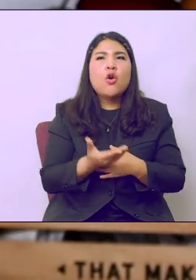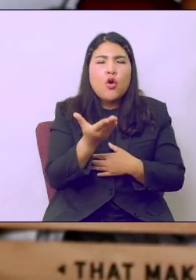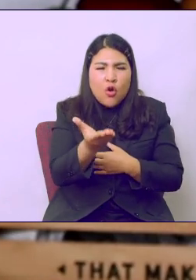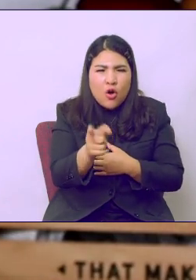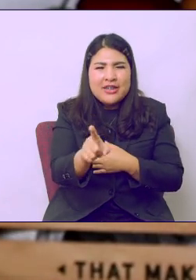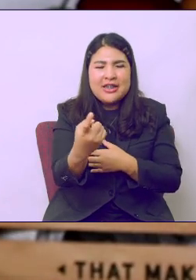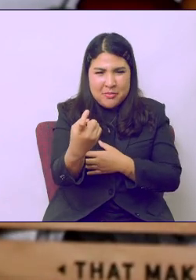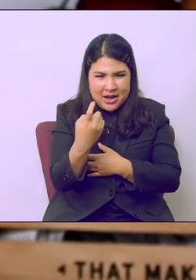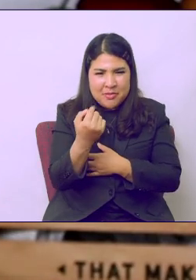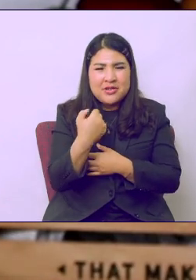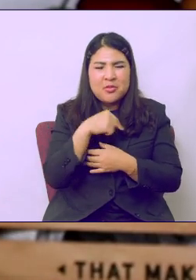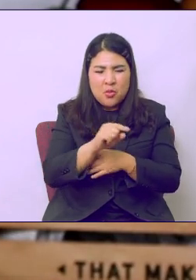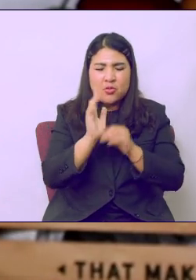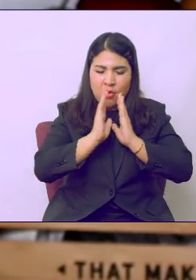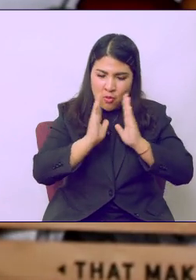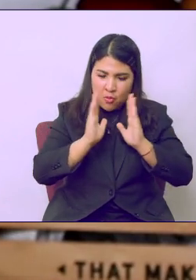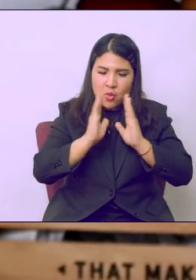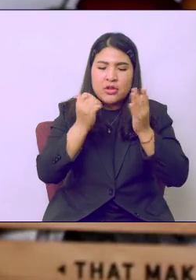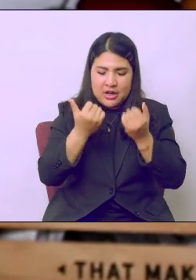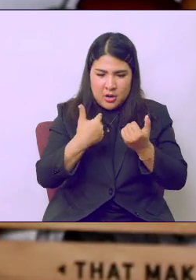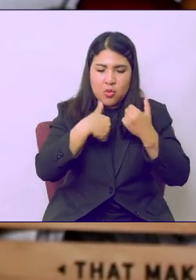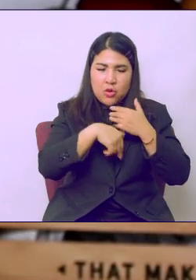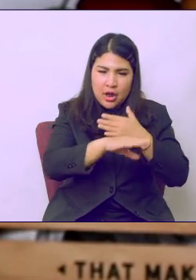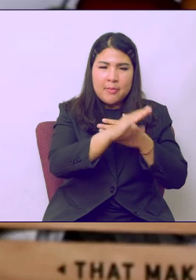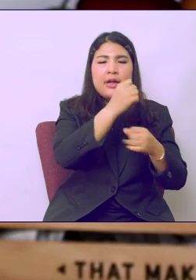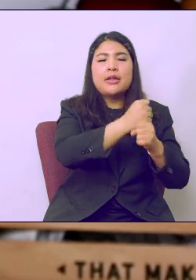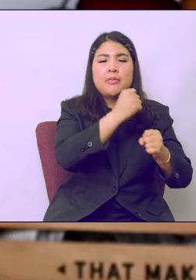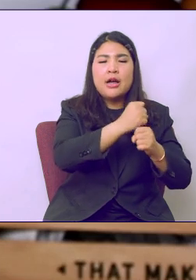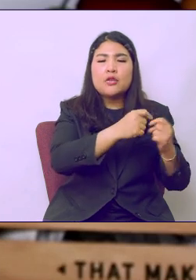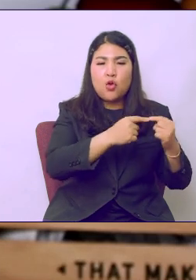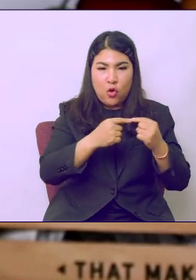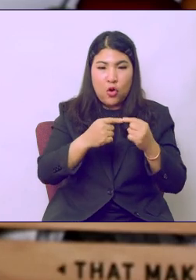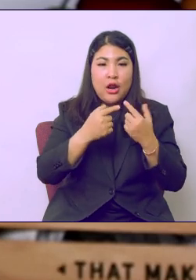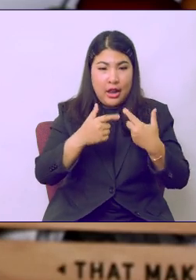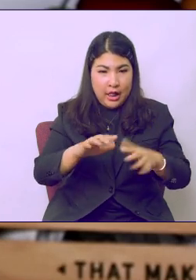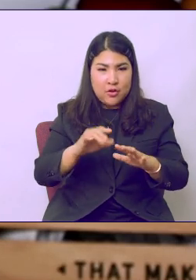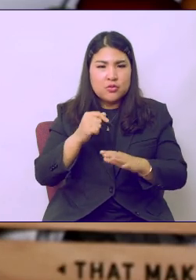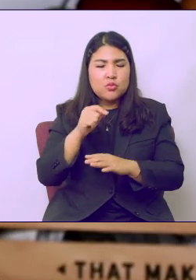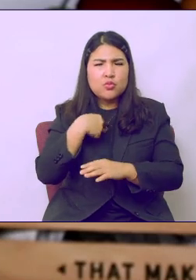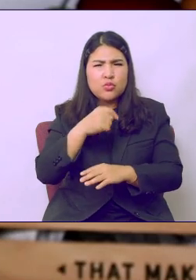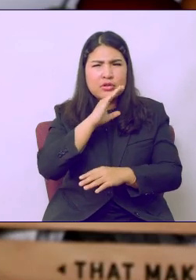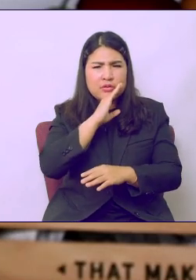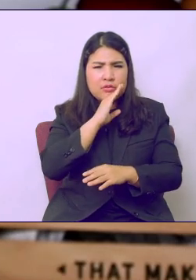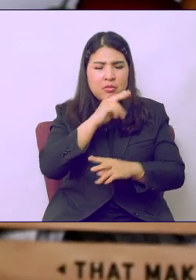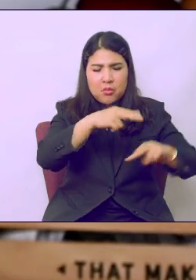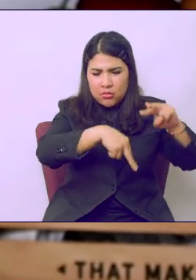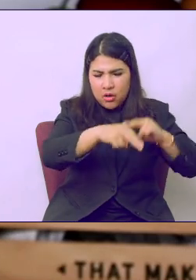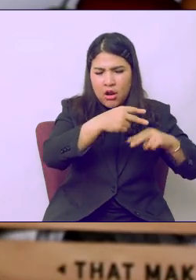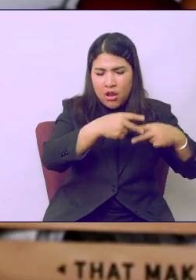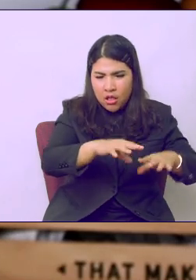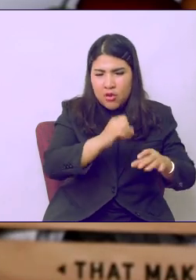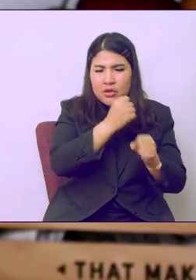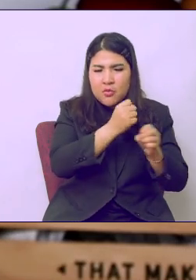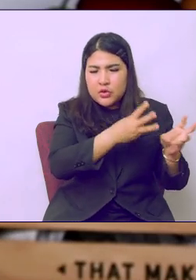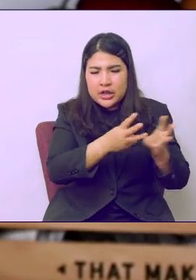ยังไงขอบคุณสำหรับคำถามนี้เพราะว่าเป็นการกระตุ้นให้ผมกลับไปทำงานต่อนะครับแล้วเดี๋ยวเดี๋ยวส่งข่าวกันว่าเอ๊ะมันมีมันมีแบบนี้ได้